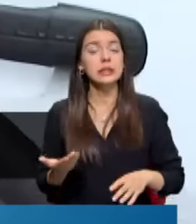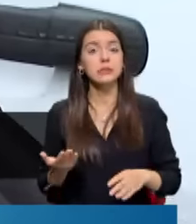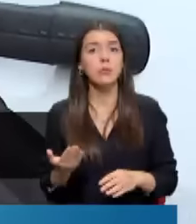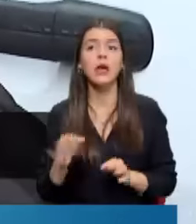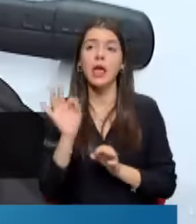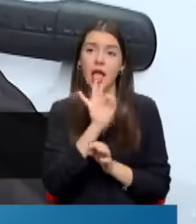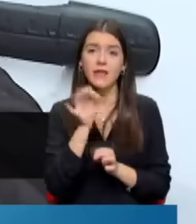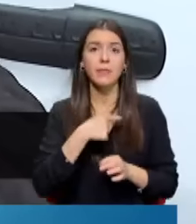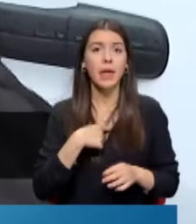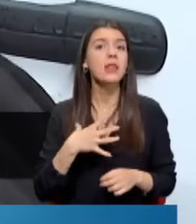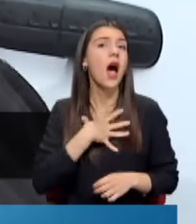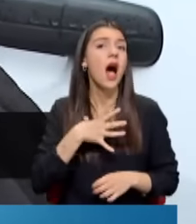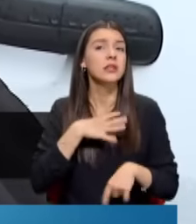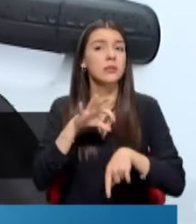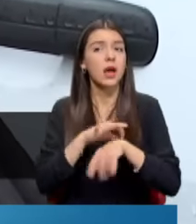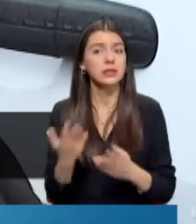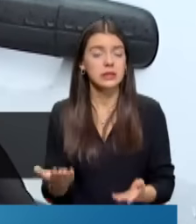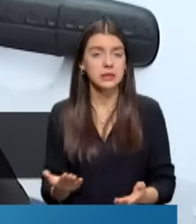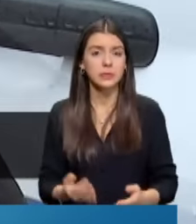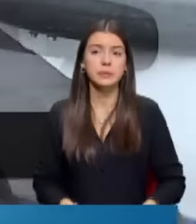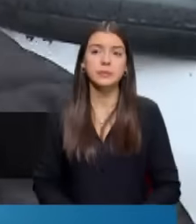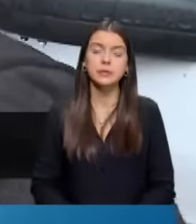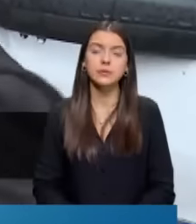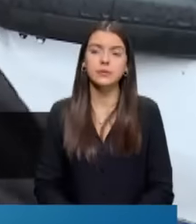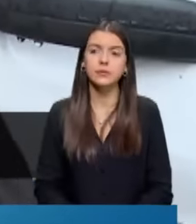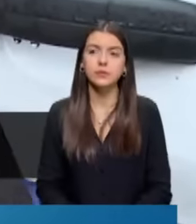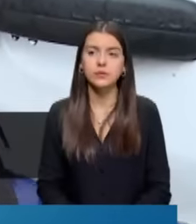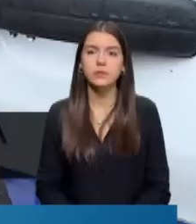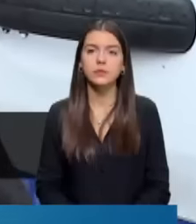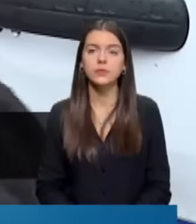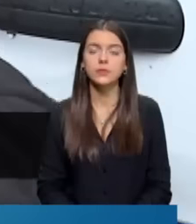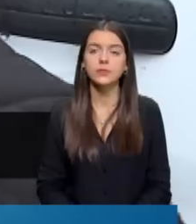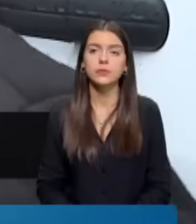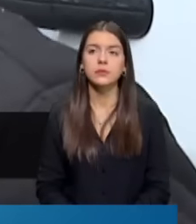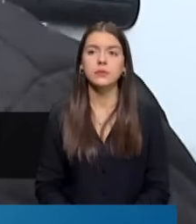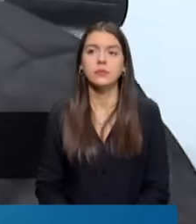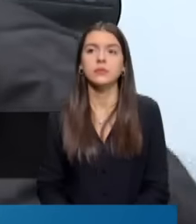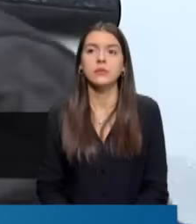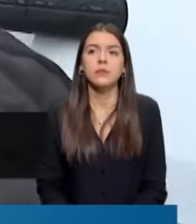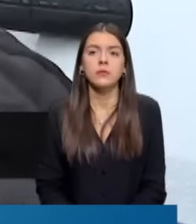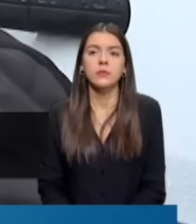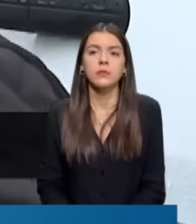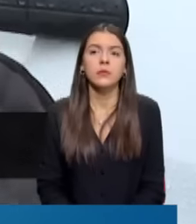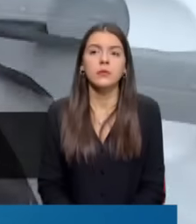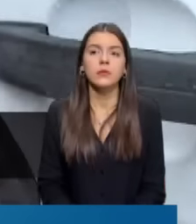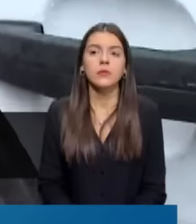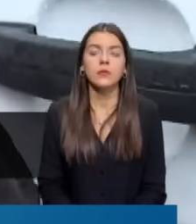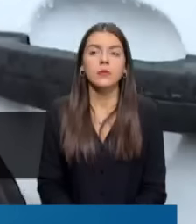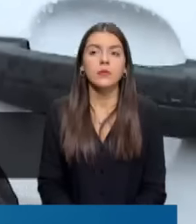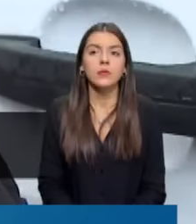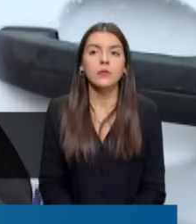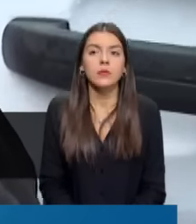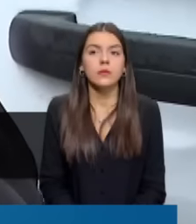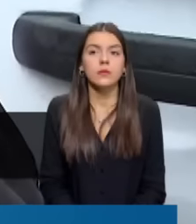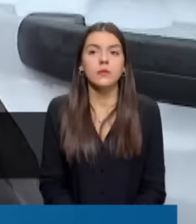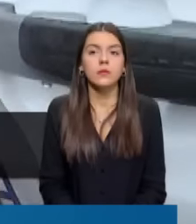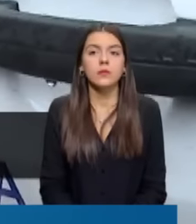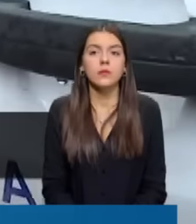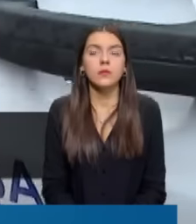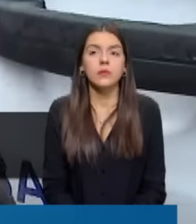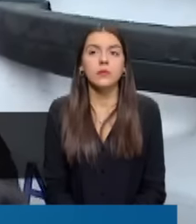ben astım var. Ne yapacağımı da bilmiyorum. Eşim ayağı sakat. Eşimin hapını almaydım. Ben hava